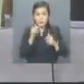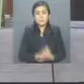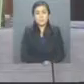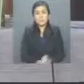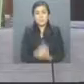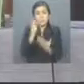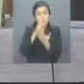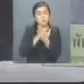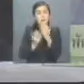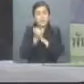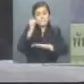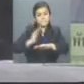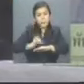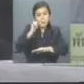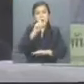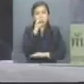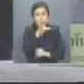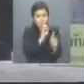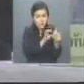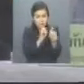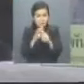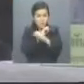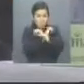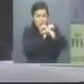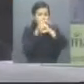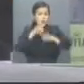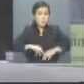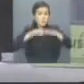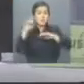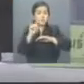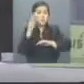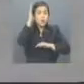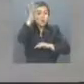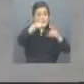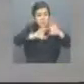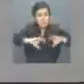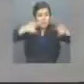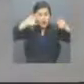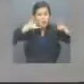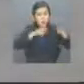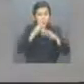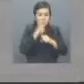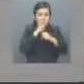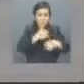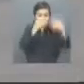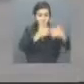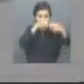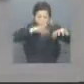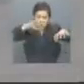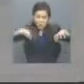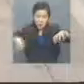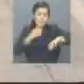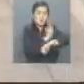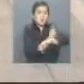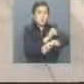การชี้ทางออกในการป้องกันน้ำท่วมในอนาคตโดยต้องการให้รัฐบาลหยุดการขยายตัวของนิคมอุตสาหกรรมในจังหวัดพระนครศรีอยุธยา